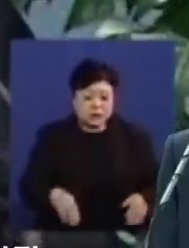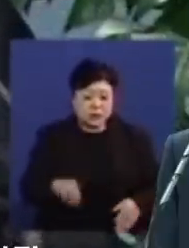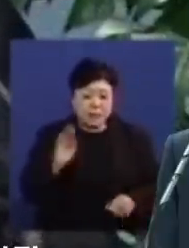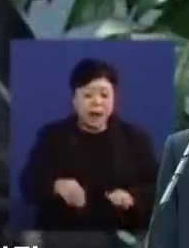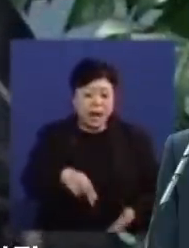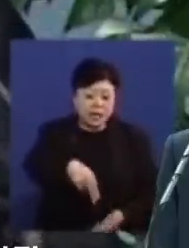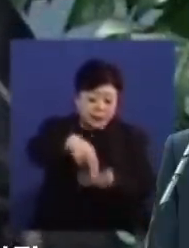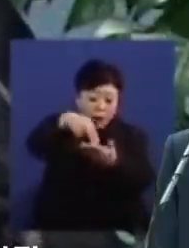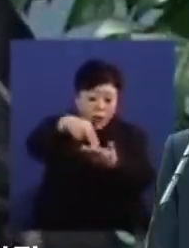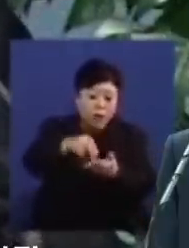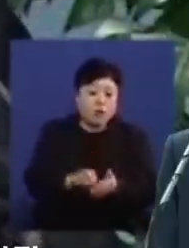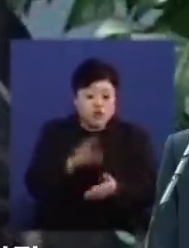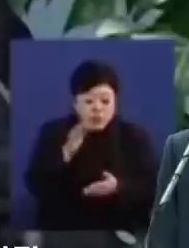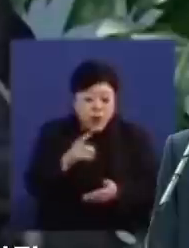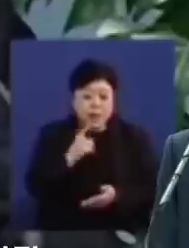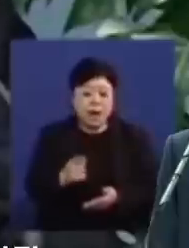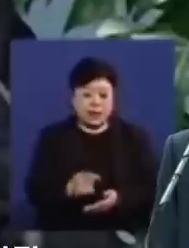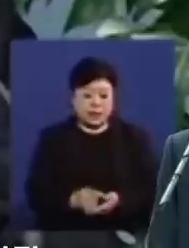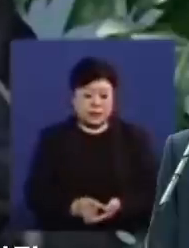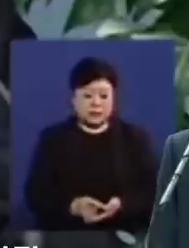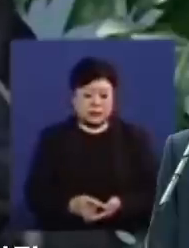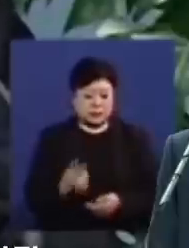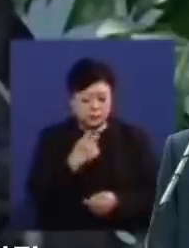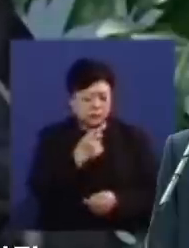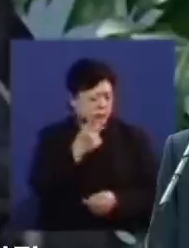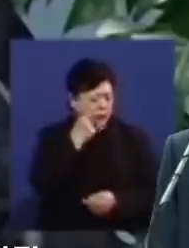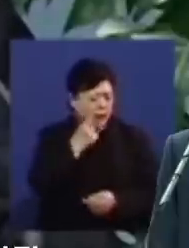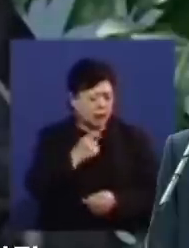유명하게 될 것이라니까 예수님이 단호히 거부했지 않습니까?